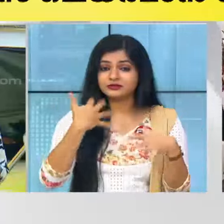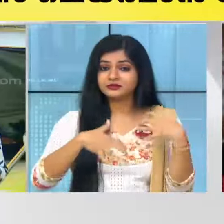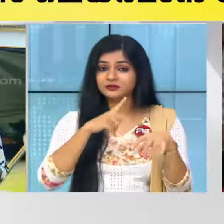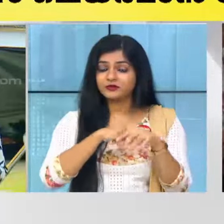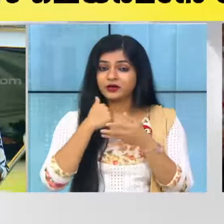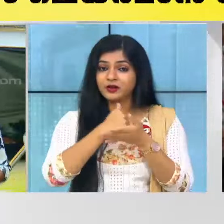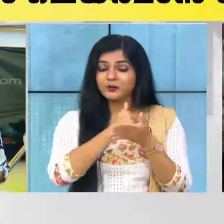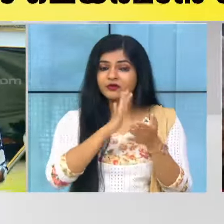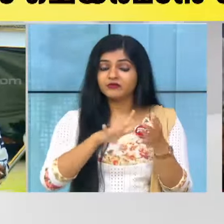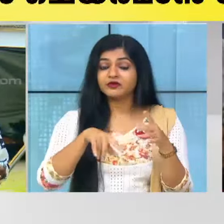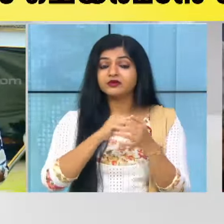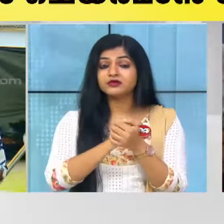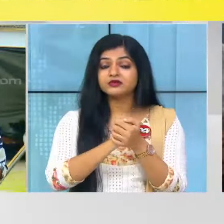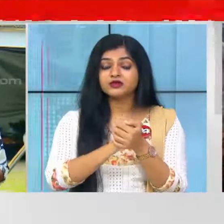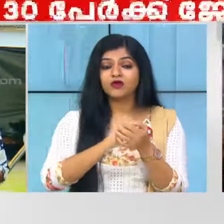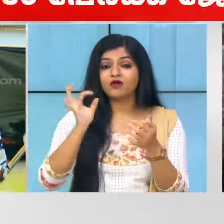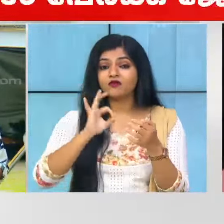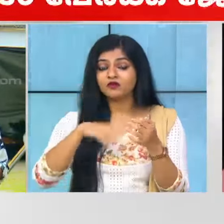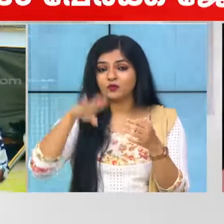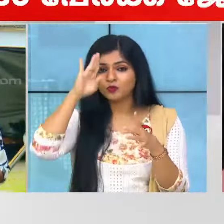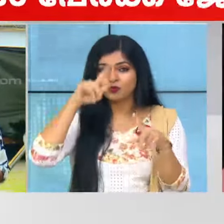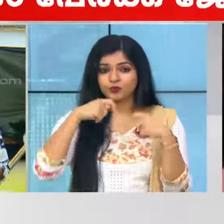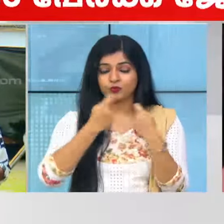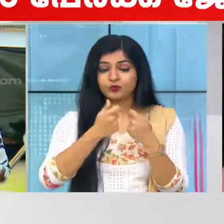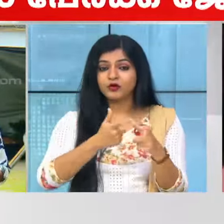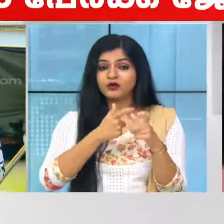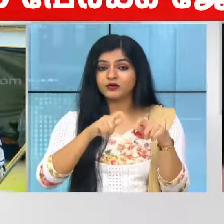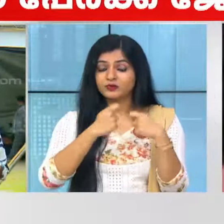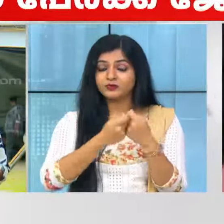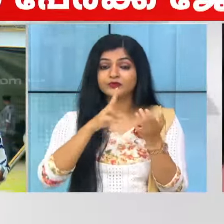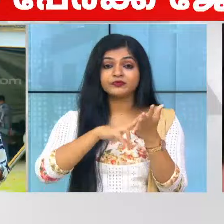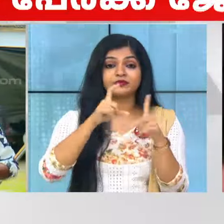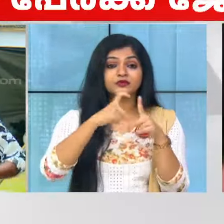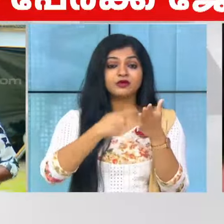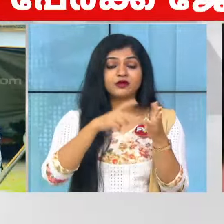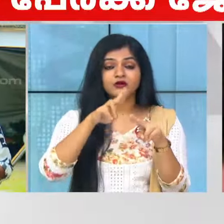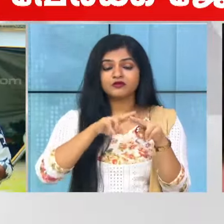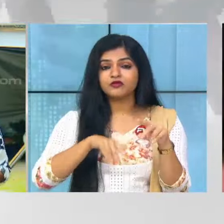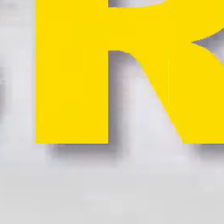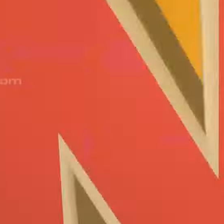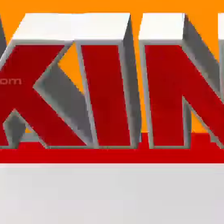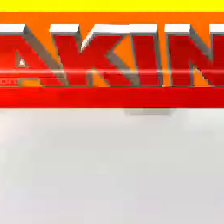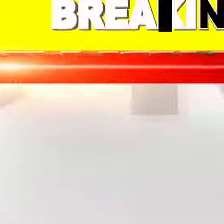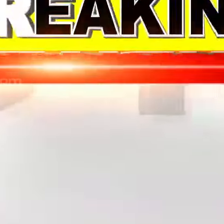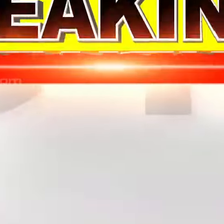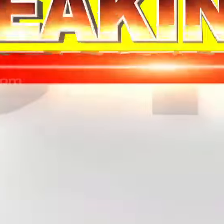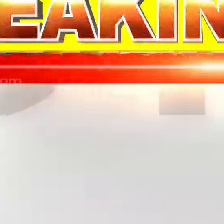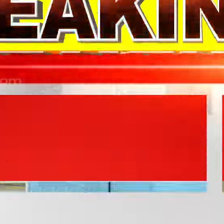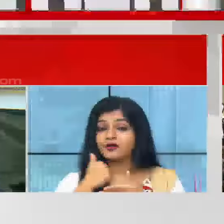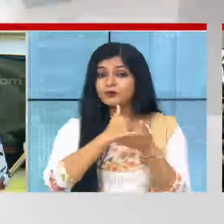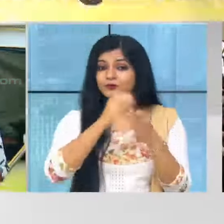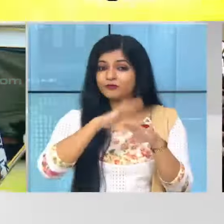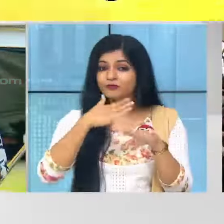സേനാംഗങ്ങൾ പ്രത്യേകിച്ച് ഒഫീഷ്യൽ ആയിട്ടുള്ള പോലീസ് അതുപോലെതന്നെ ആർമി എൻഡിആർ എഫ് ഫയർഫോഴ്സ് തുടങ്ങി വിവിധ സേന അംഗങ്ങളെ നമ്മൾ ആദരിച്ചു